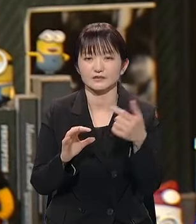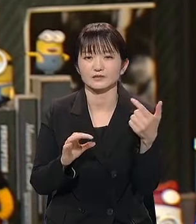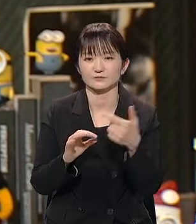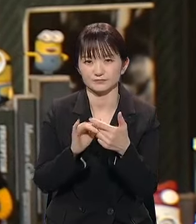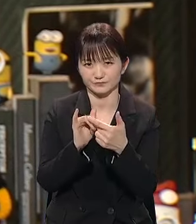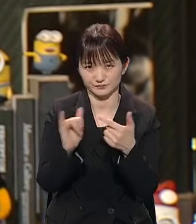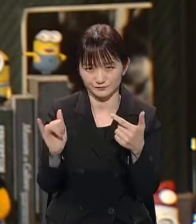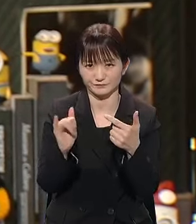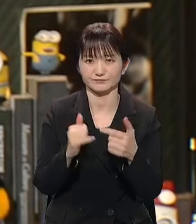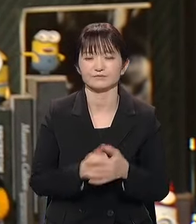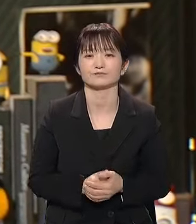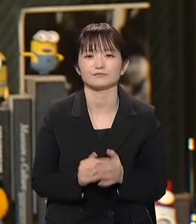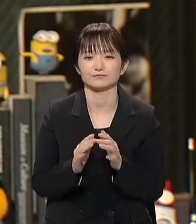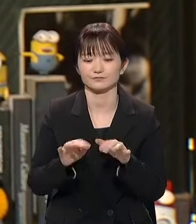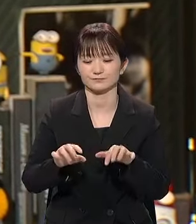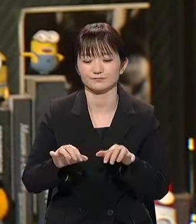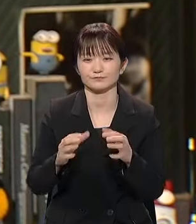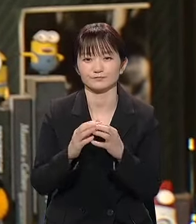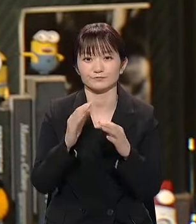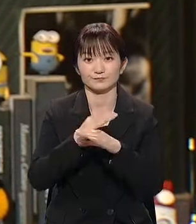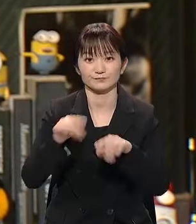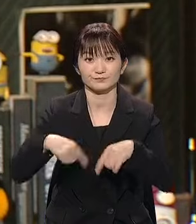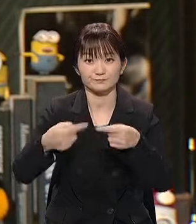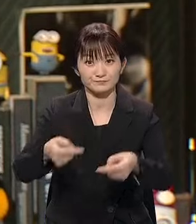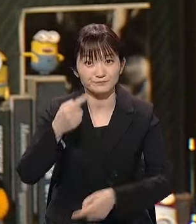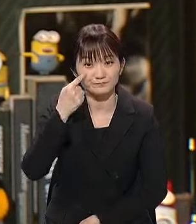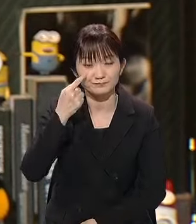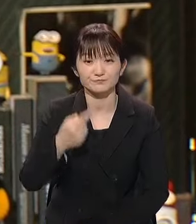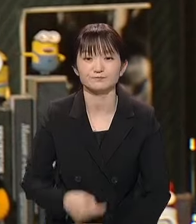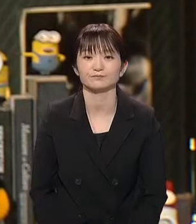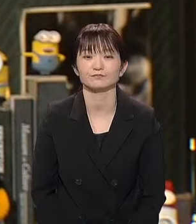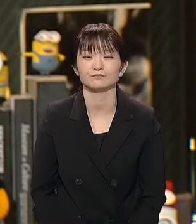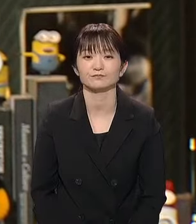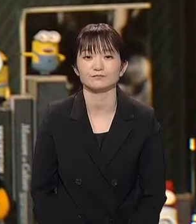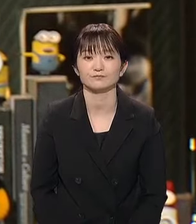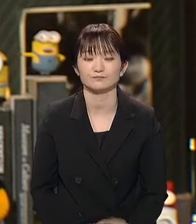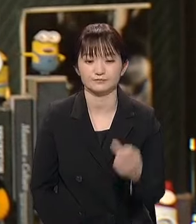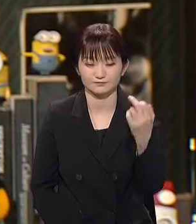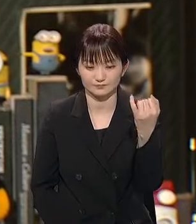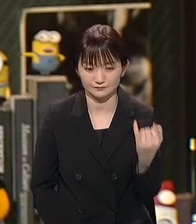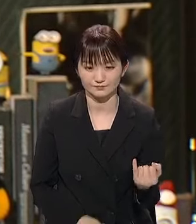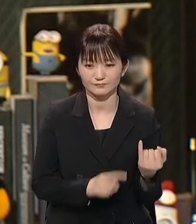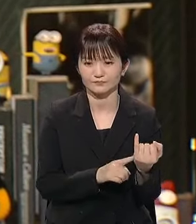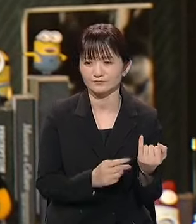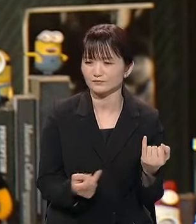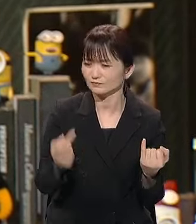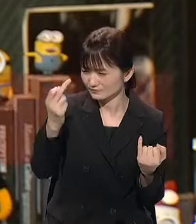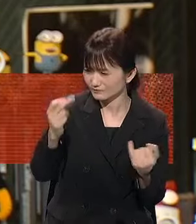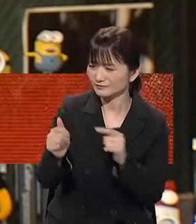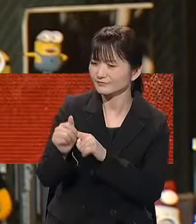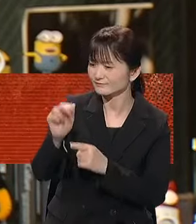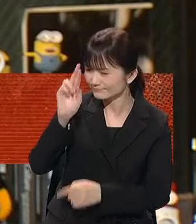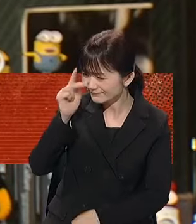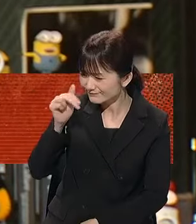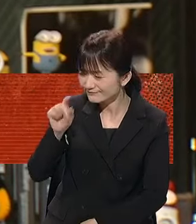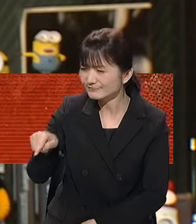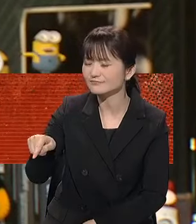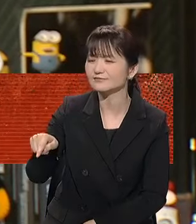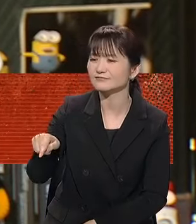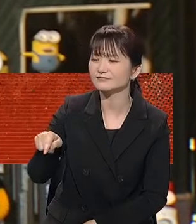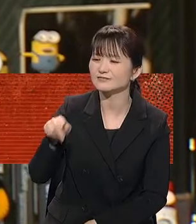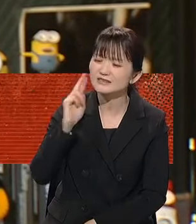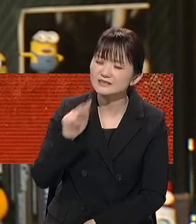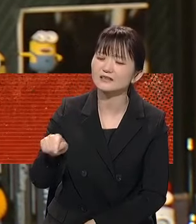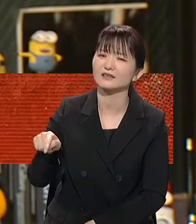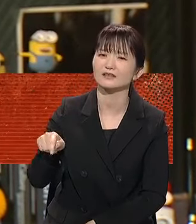함께하고 계신데요 채팅창에로 함께 참여해 보시죠 먼저 사연자 여동 동생입니다 오빠 지훈이 오빠 나 진짜 너 너무